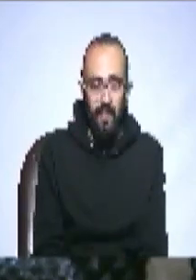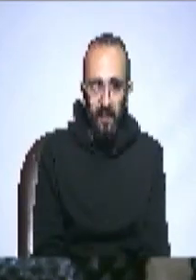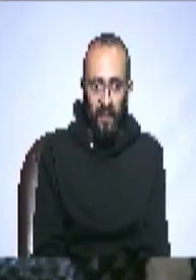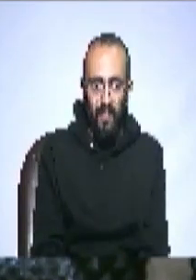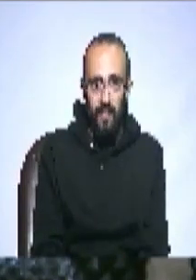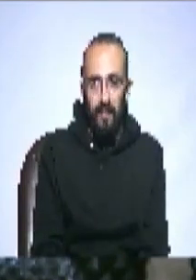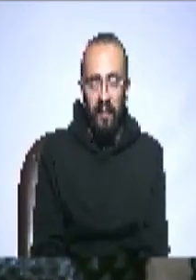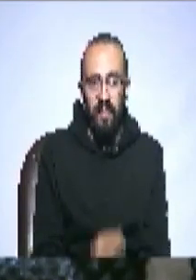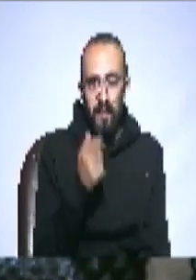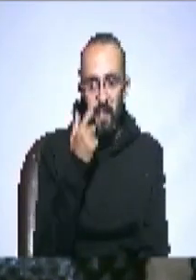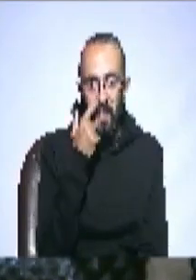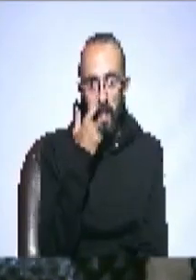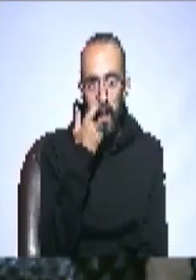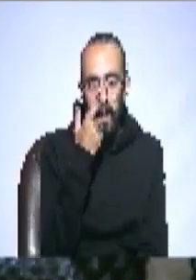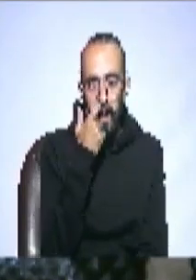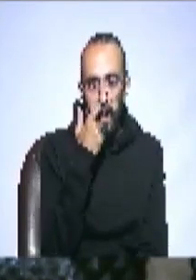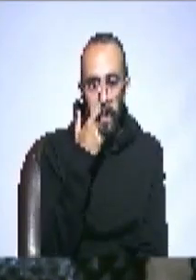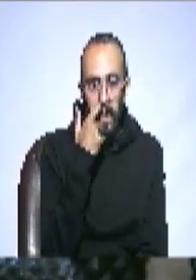الاختيارات